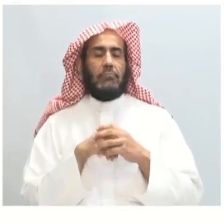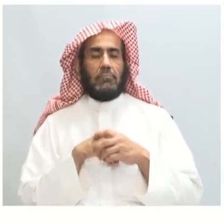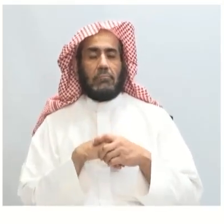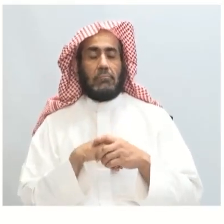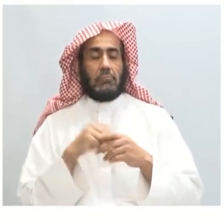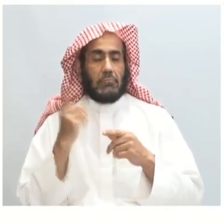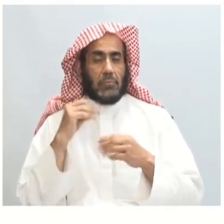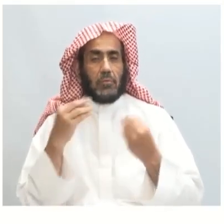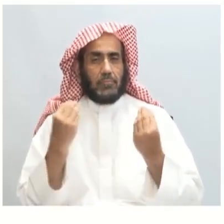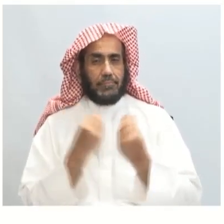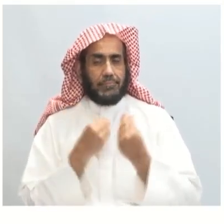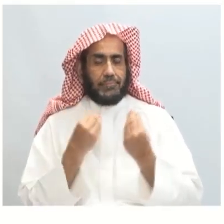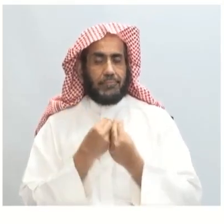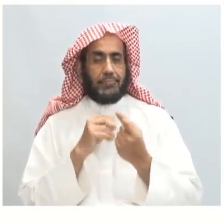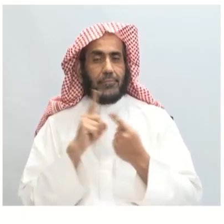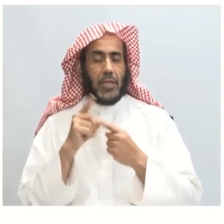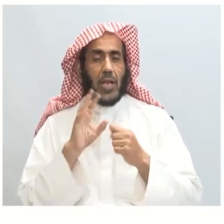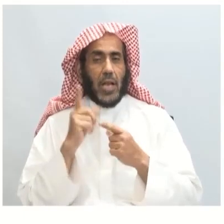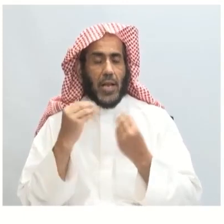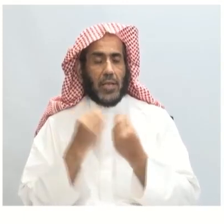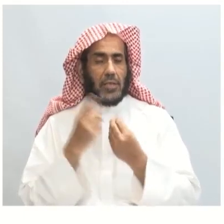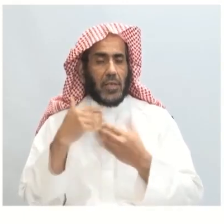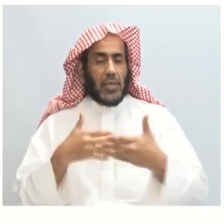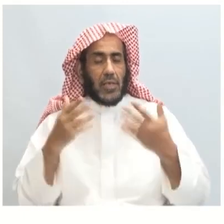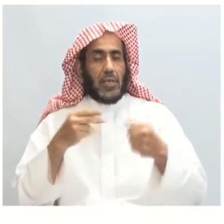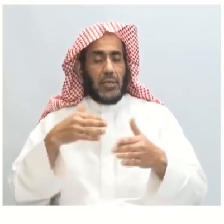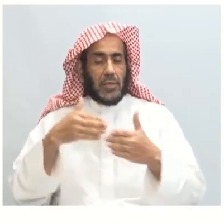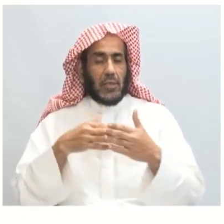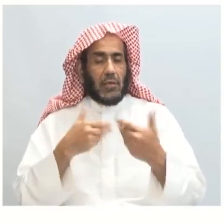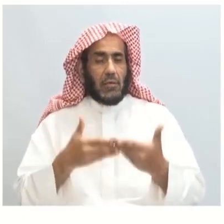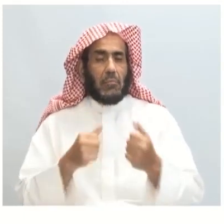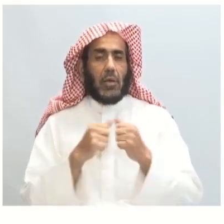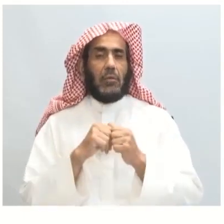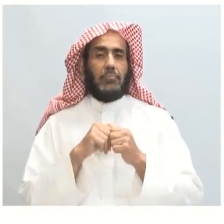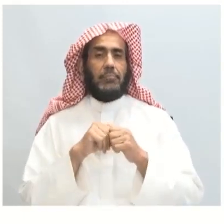نستمع انا وانتم الان للنصح حتى نستكمل الحل